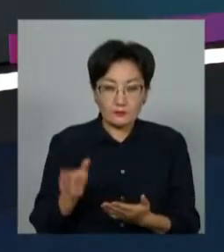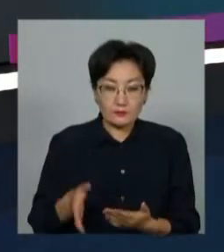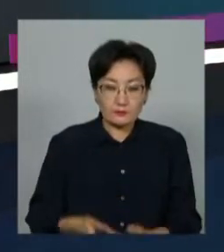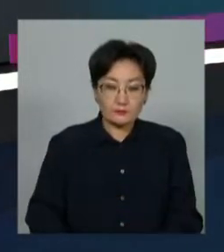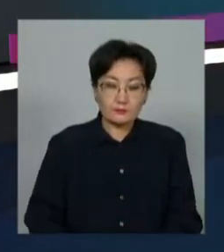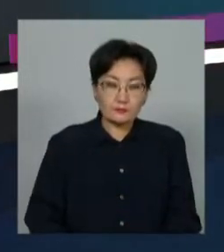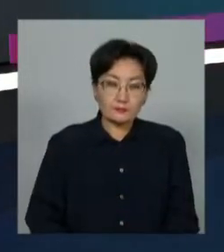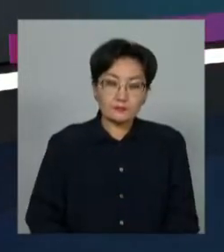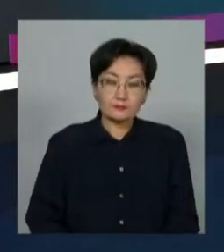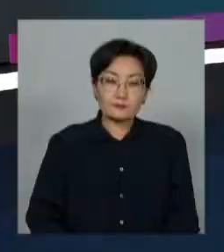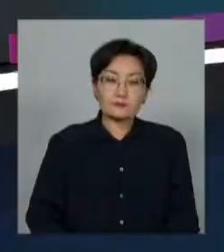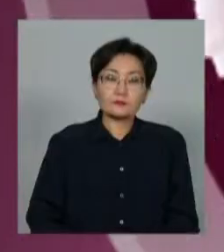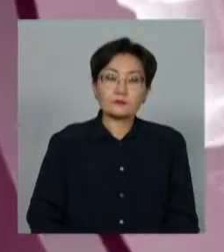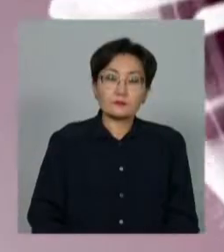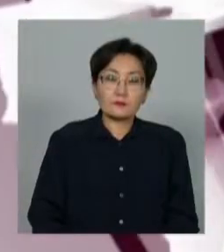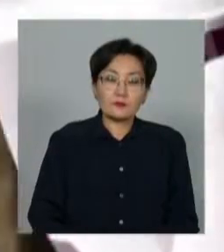аңдатпа.